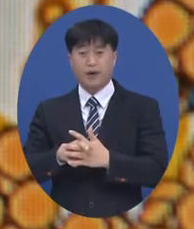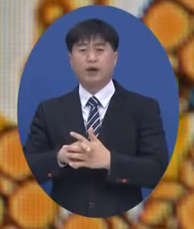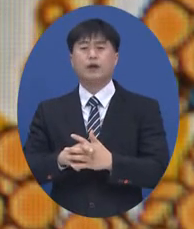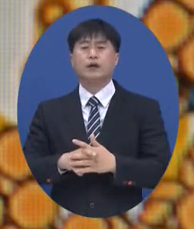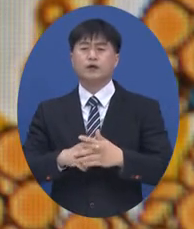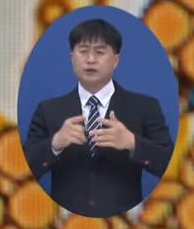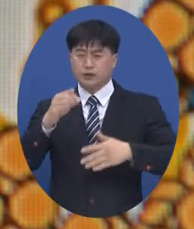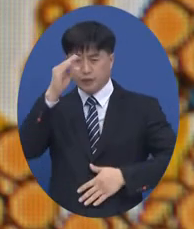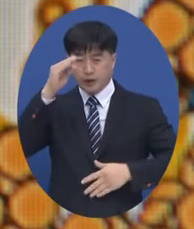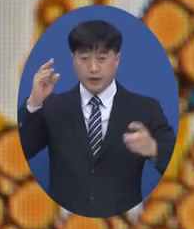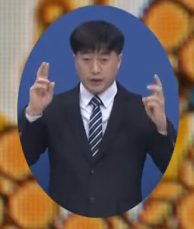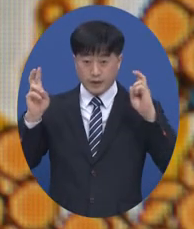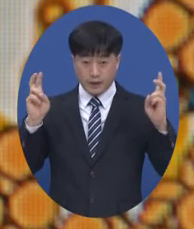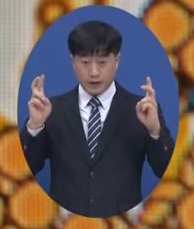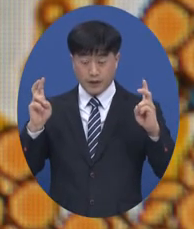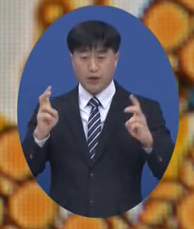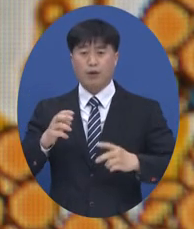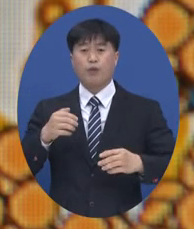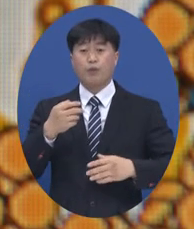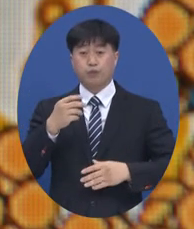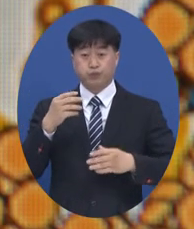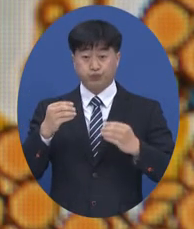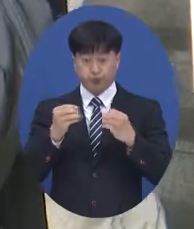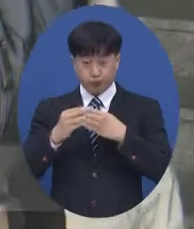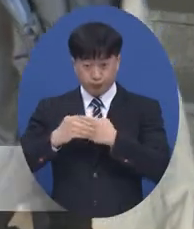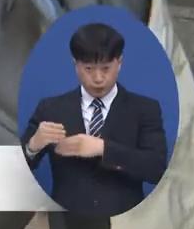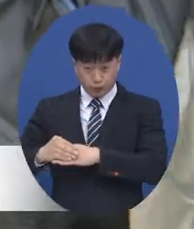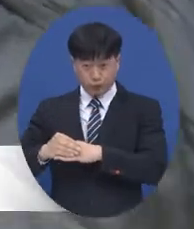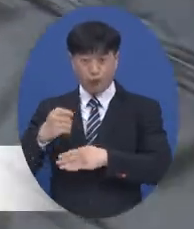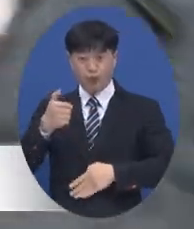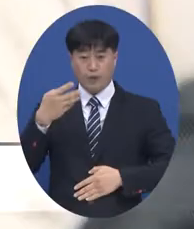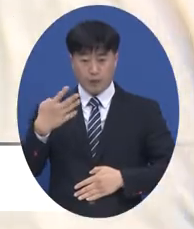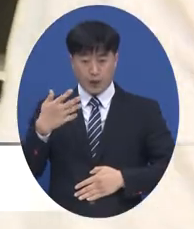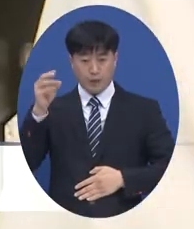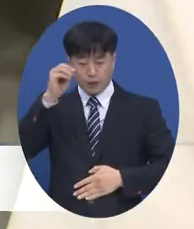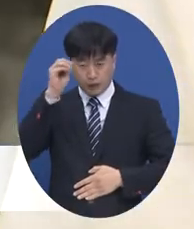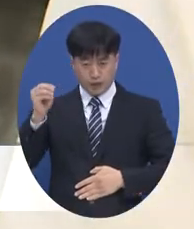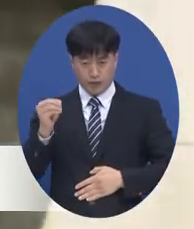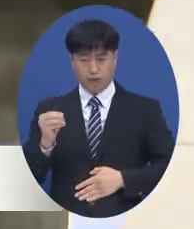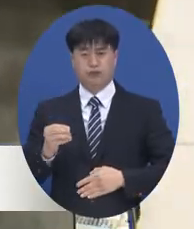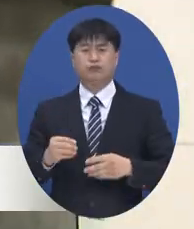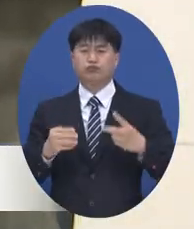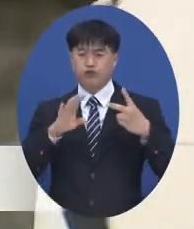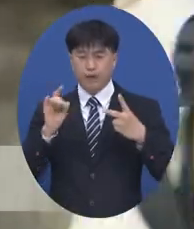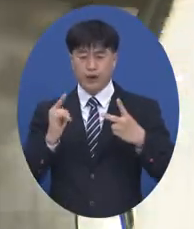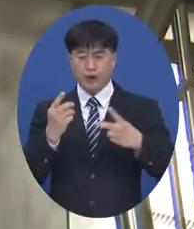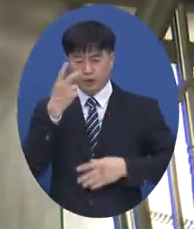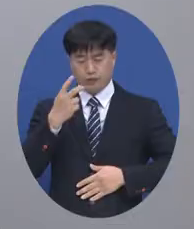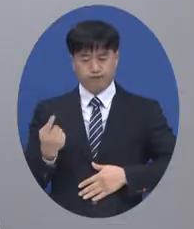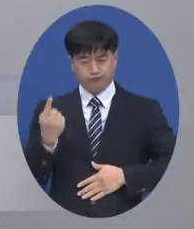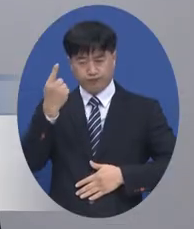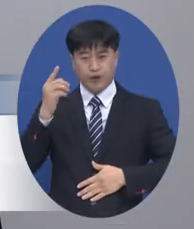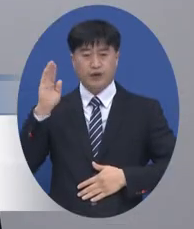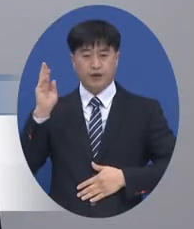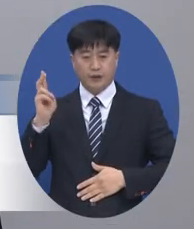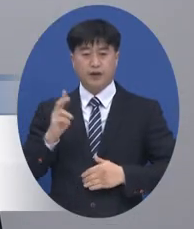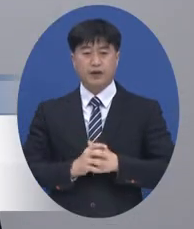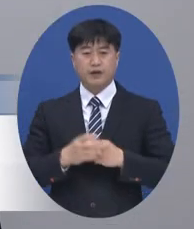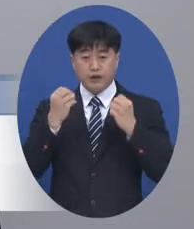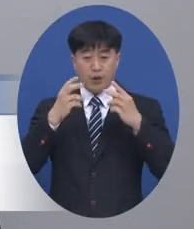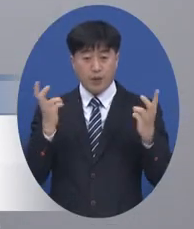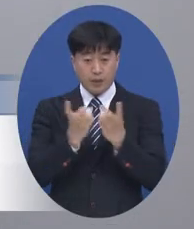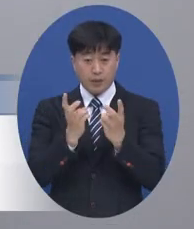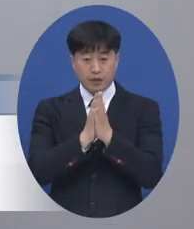입력해 보니 58.6%가 일치. 단속 효율이 두 배가량 높아질 것으로 예상됩니다. 새로운